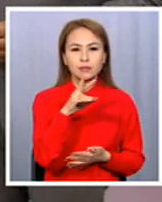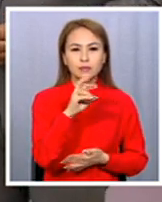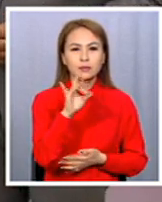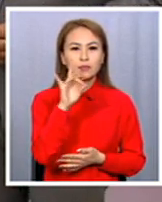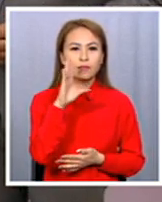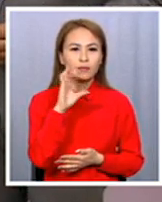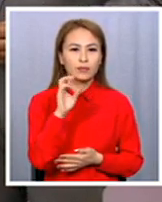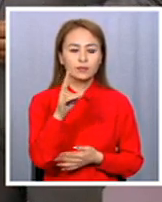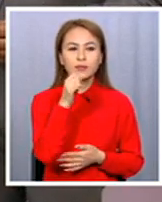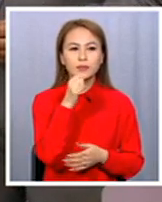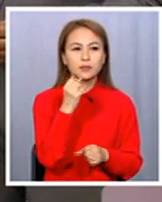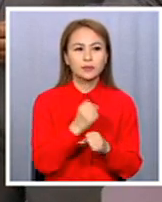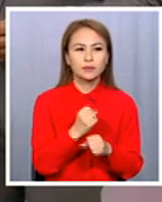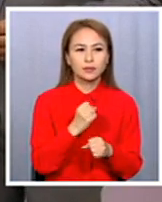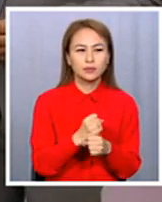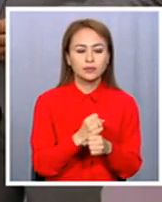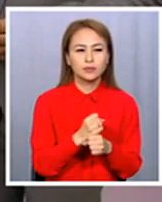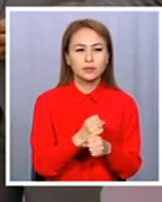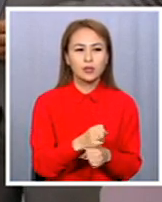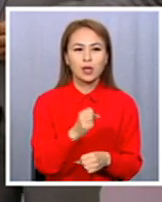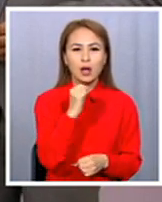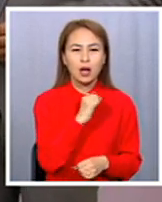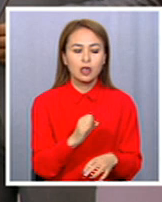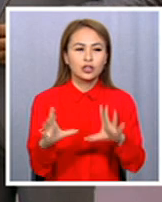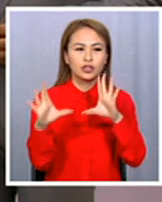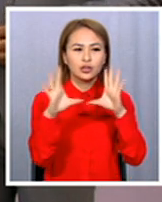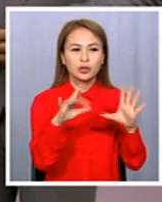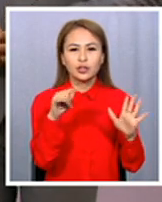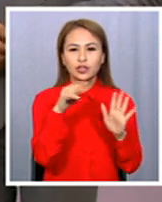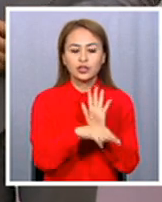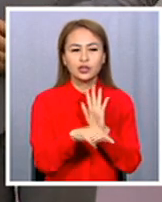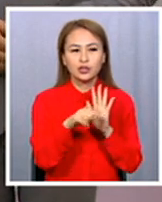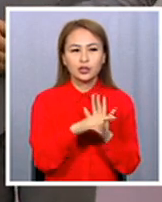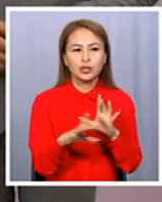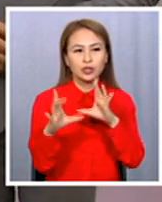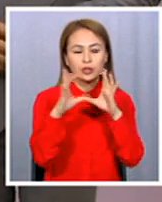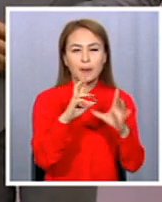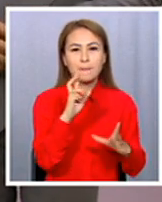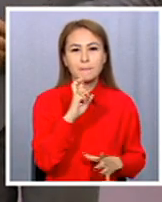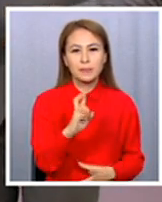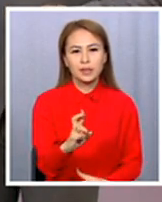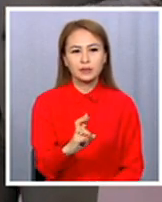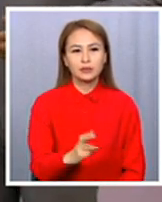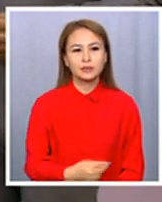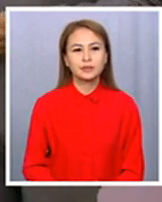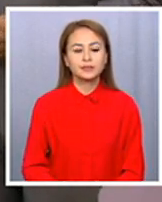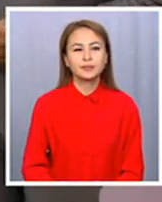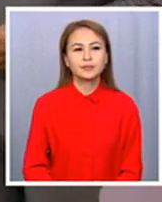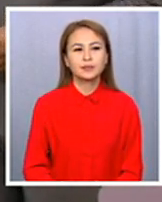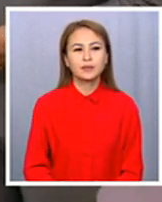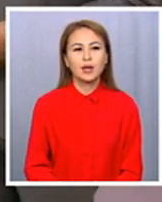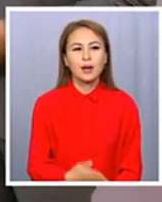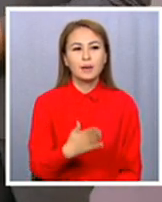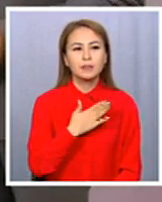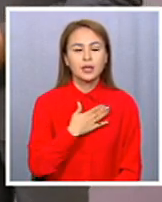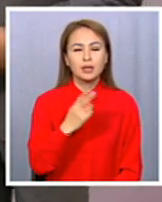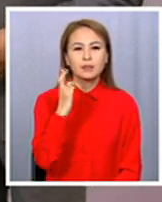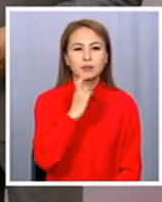диаграммасын құрайық. А жиынының ішкі жиыны Б жиыны. Мен Б